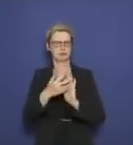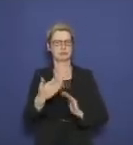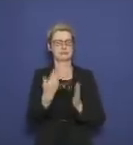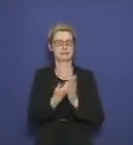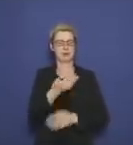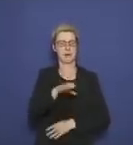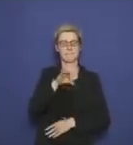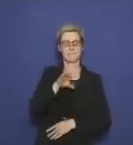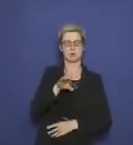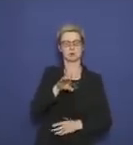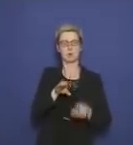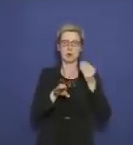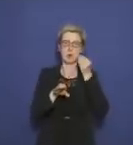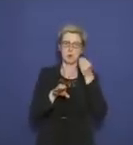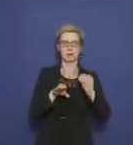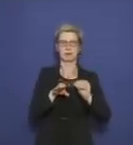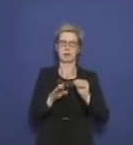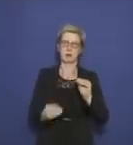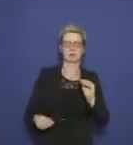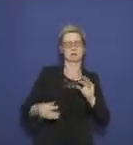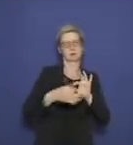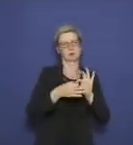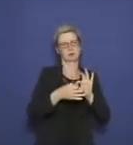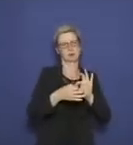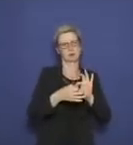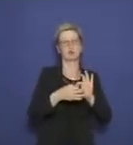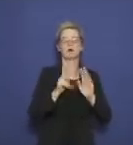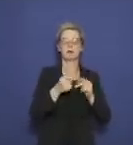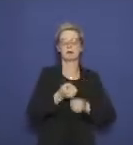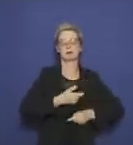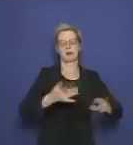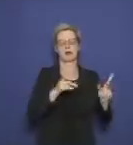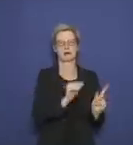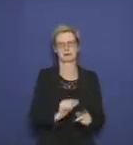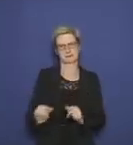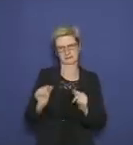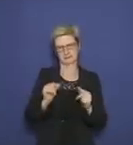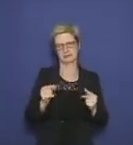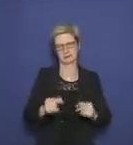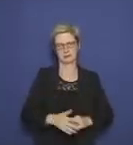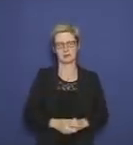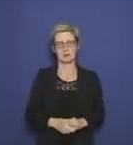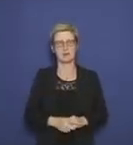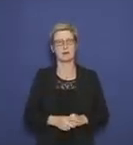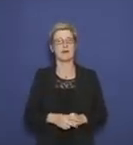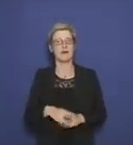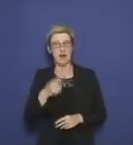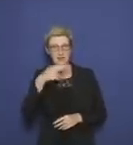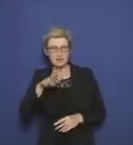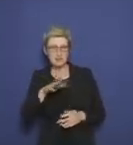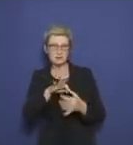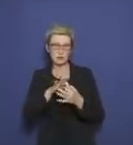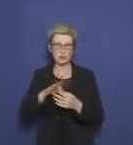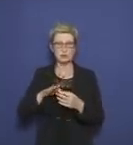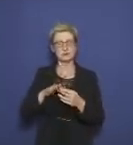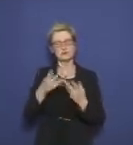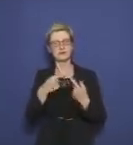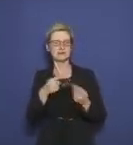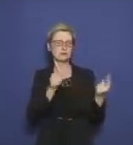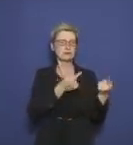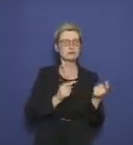klargestellt. Denn die wichtige Auseinandersetzung mit Rassismus darf nicht so geführt werden, dass andere